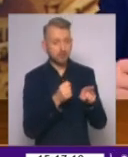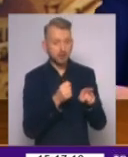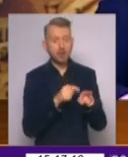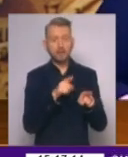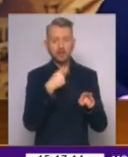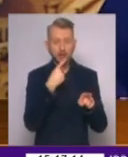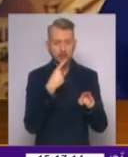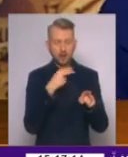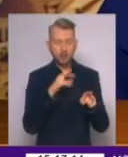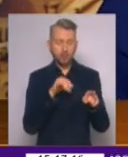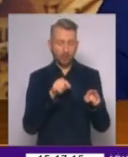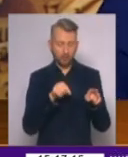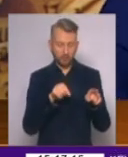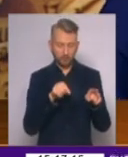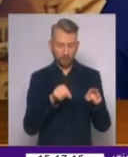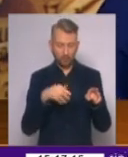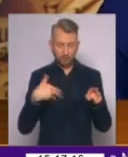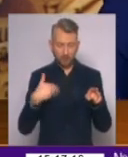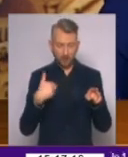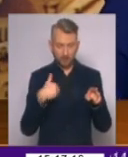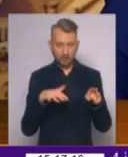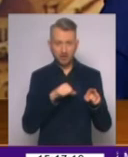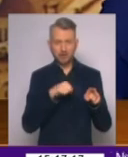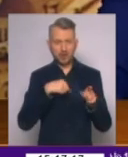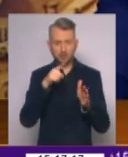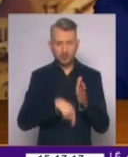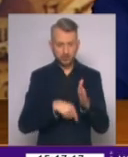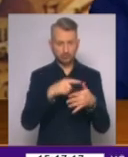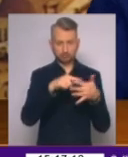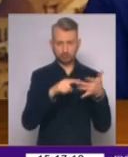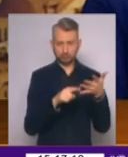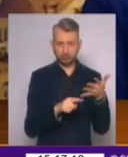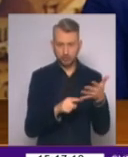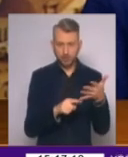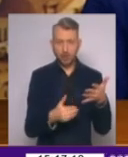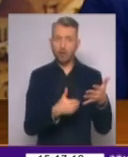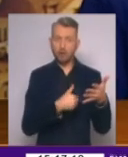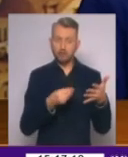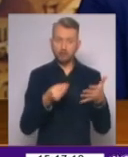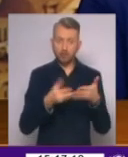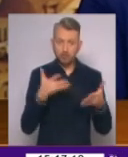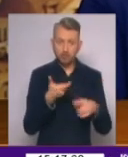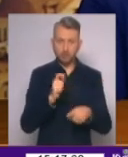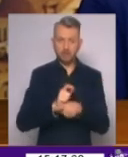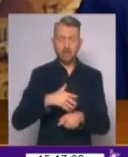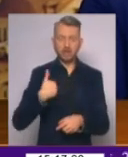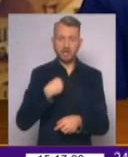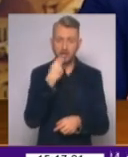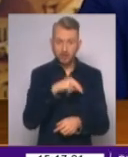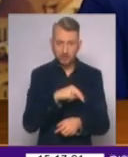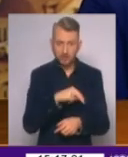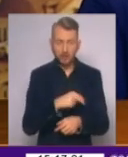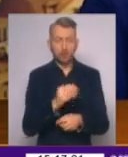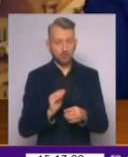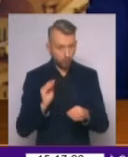каже, ага, по цій діючій речовині найдешевші ліки такі-то, такі-то. Хочеш дорожчі, більш ефективніші? Потрібно купувати.